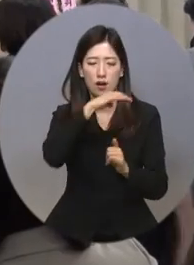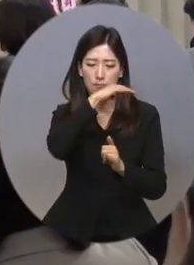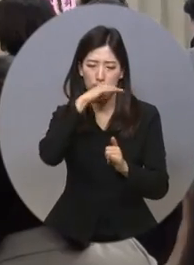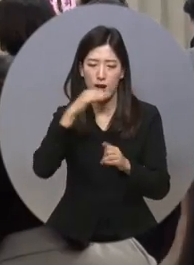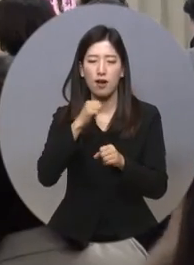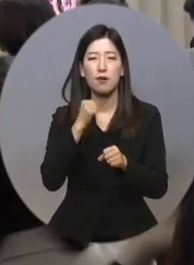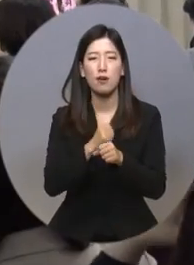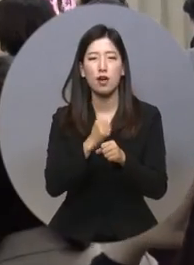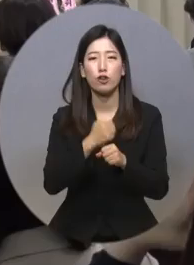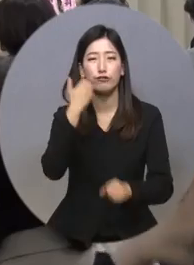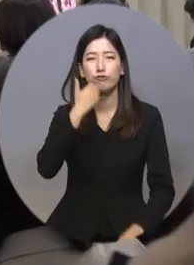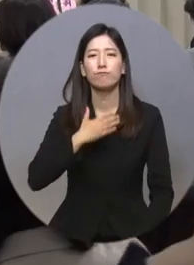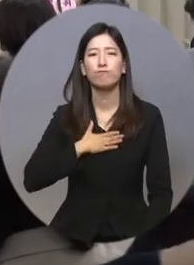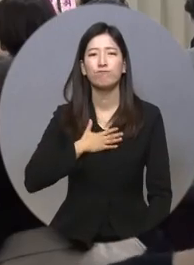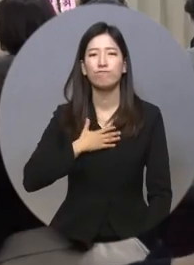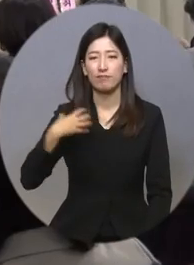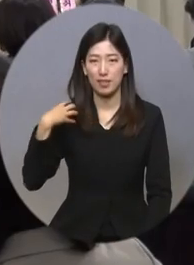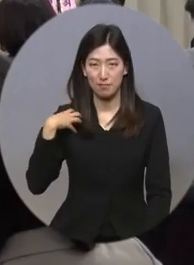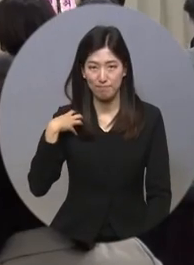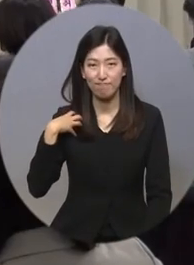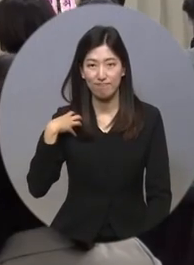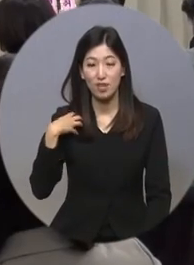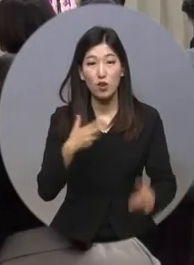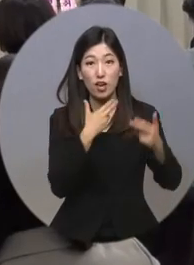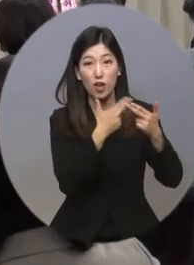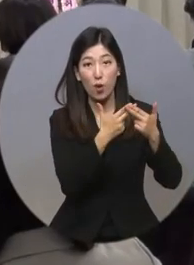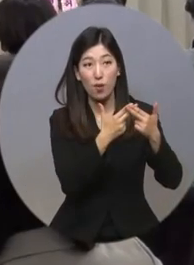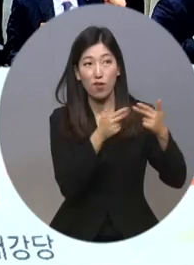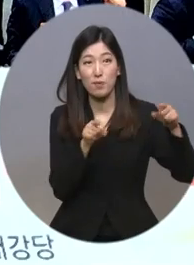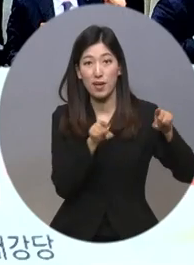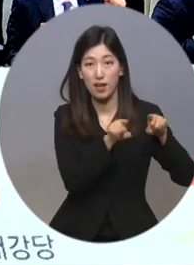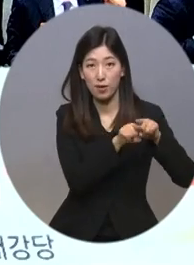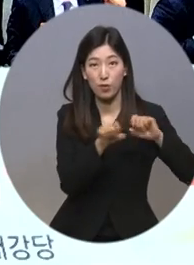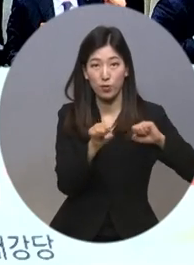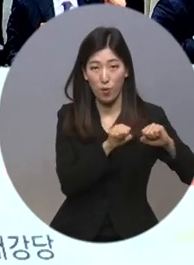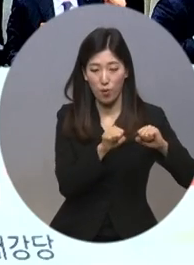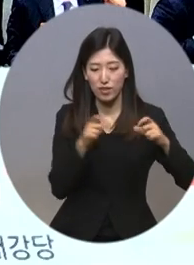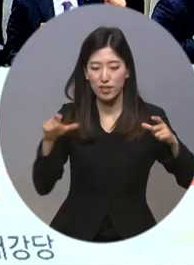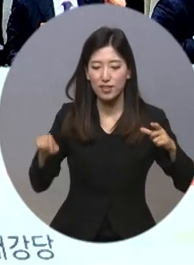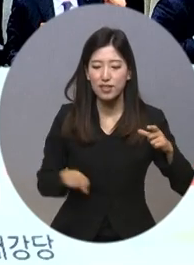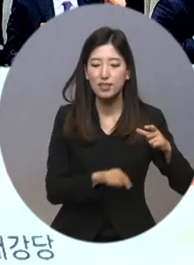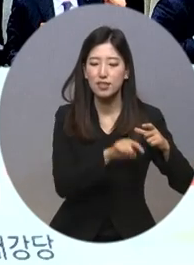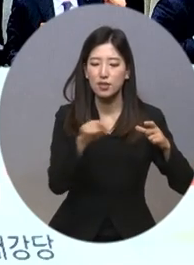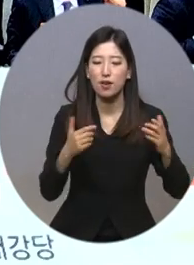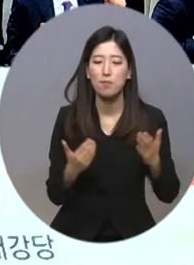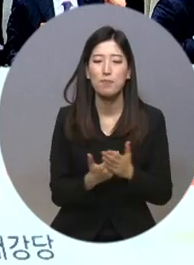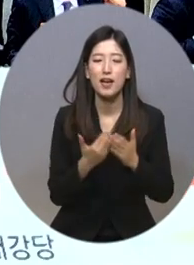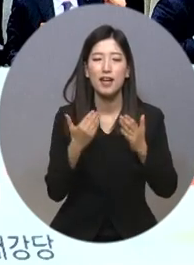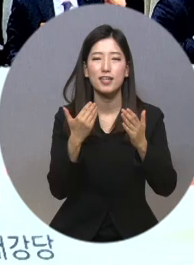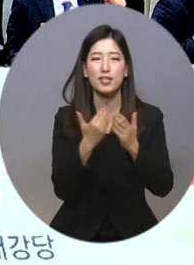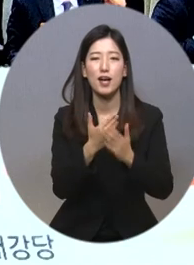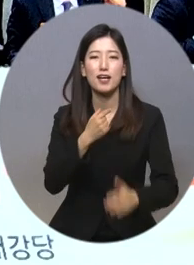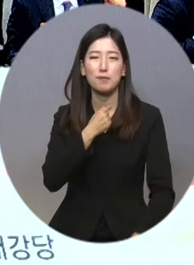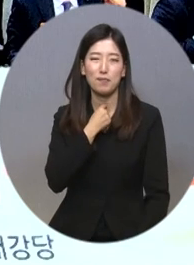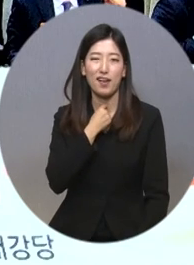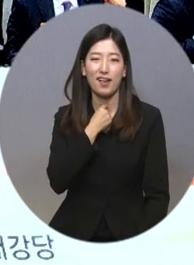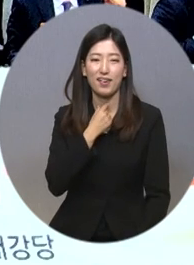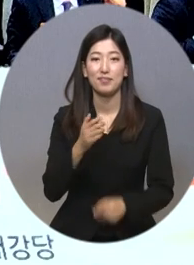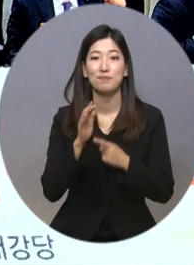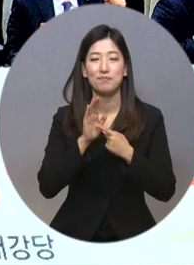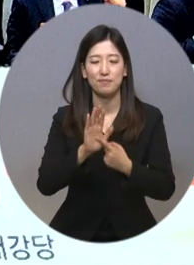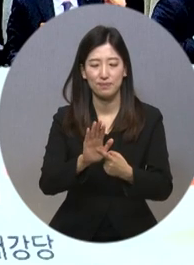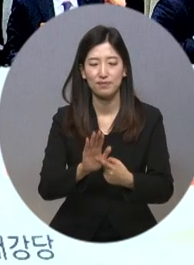자부심으로 협의를 디딤돌 삼아 지역 사회를 발전시켜 갈 것으로 기대됩니다